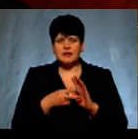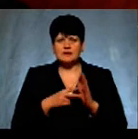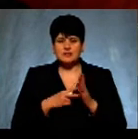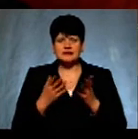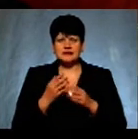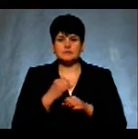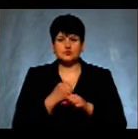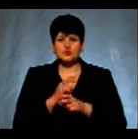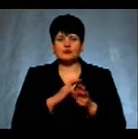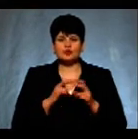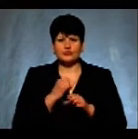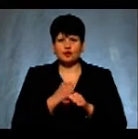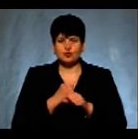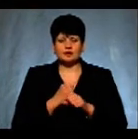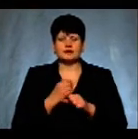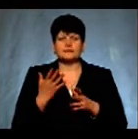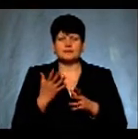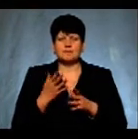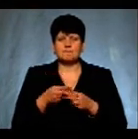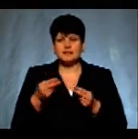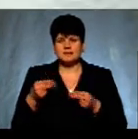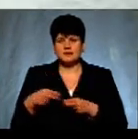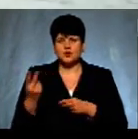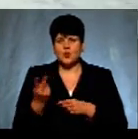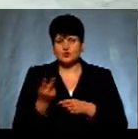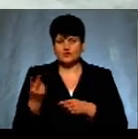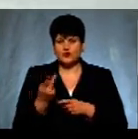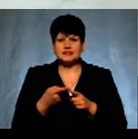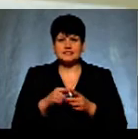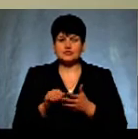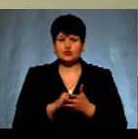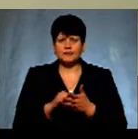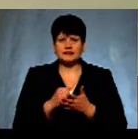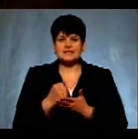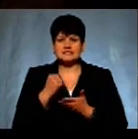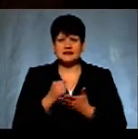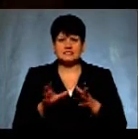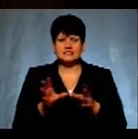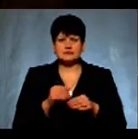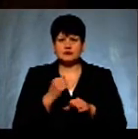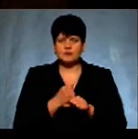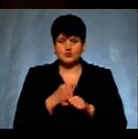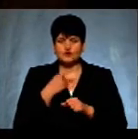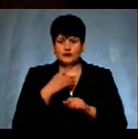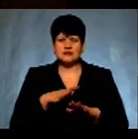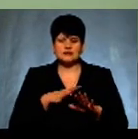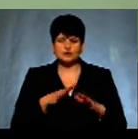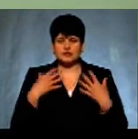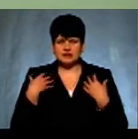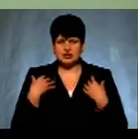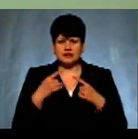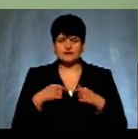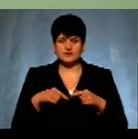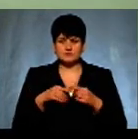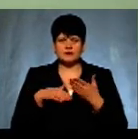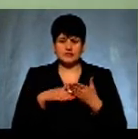працюють пошуковець роботи і кар'єрний радник, підписують вони обоє. Це документ, яким вони затверджують співпрацю, каже заступник начальника відділу сприяння